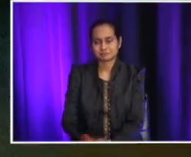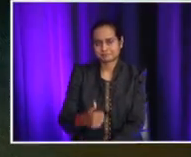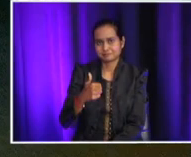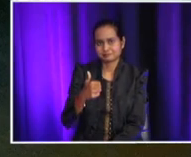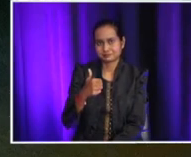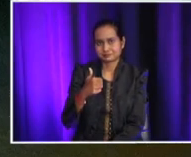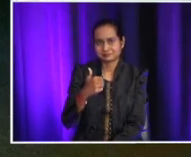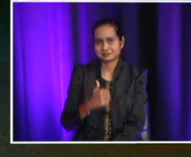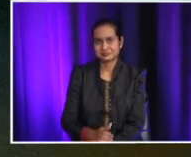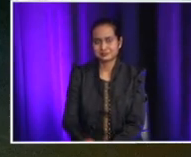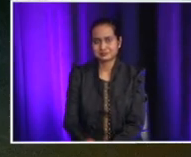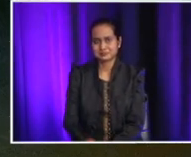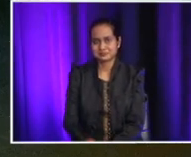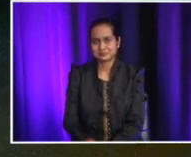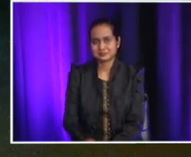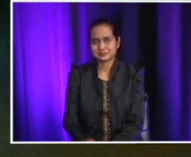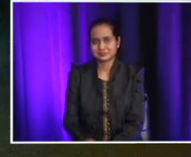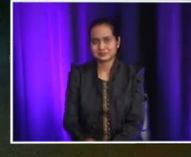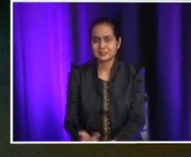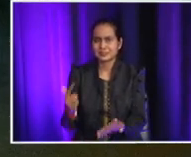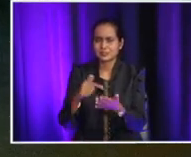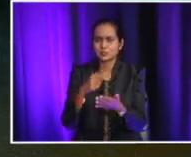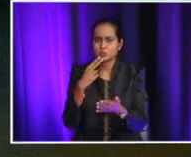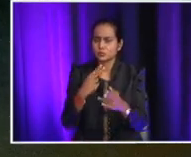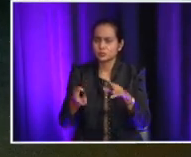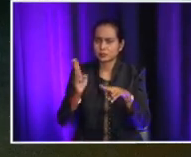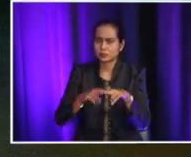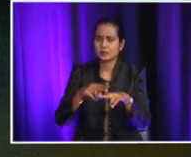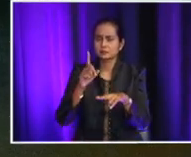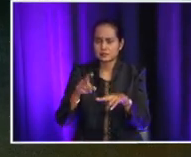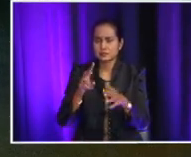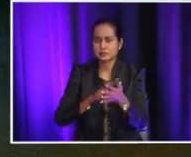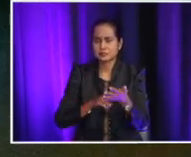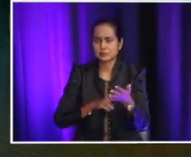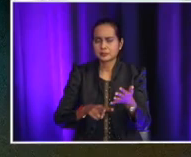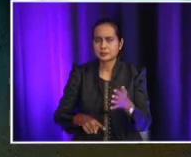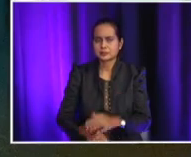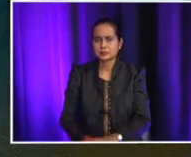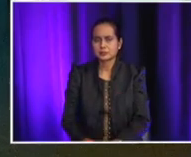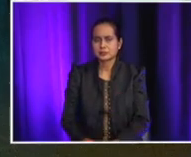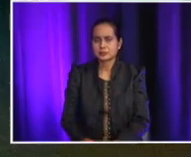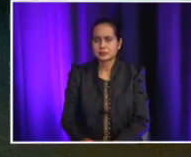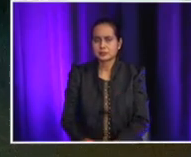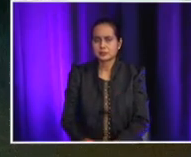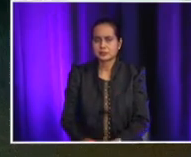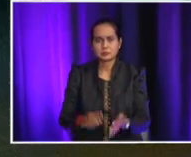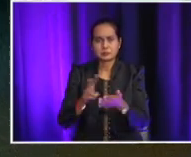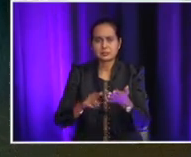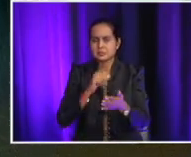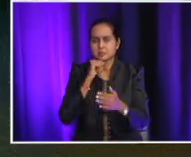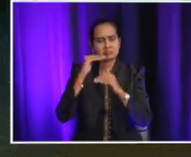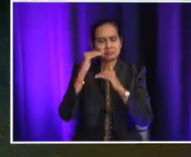ya jadi selagi usia kita meningkat memang kita kini membaca hantu tidak terlihat hanya sampai